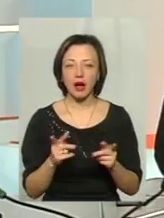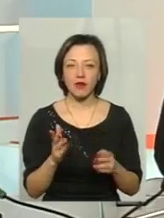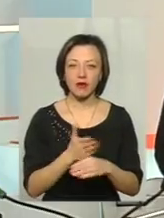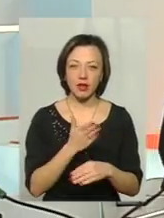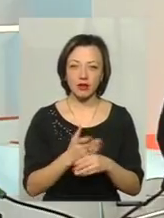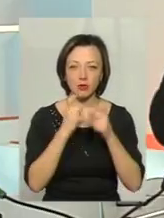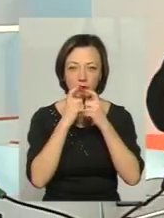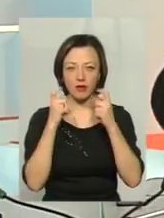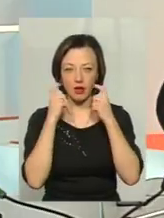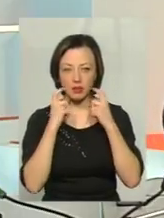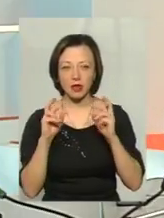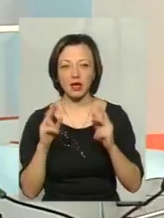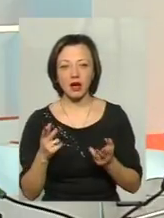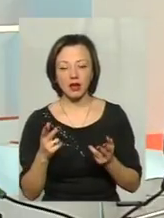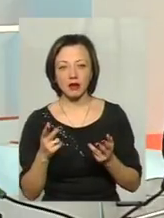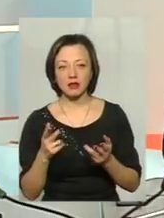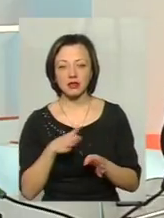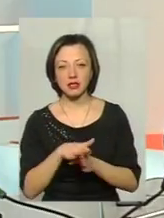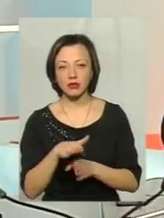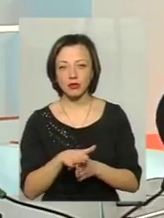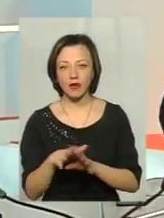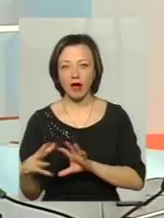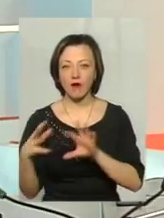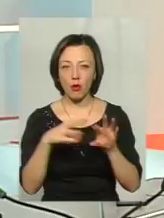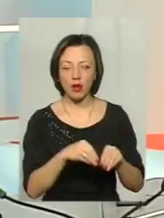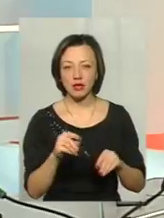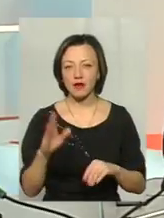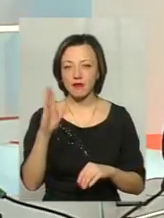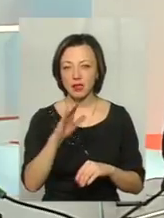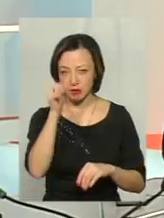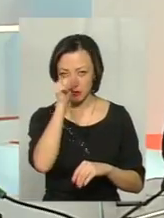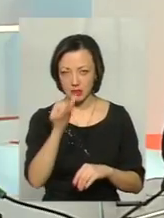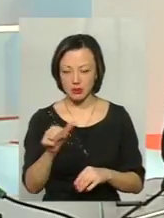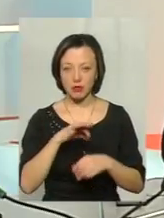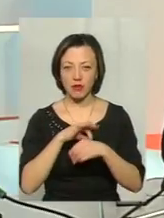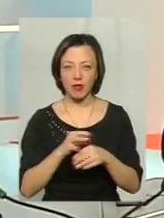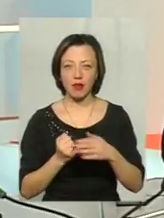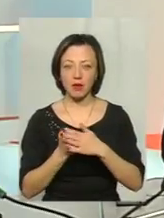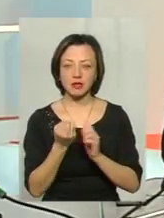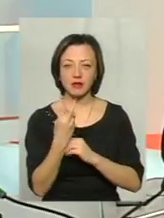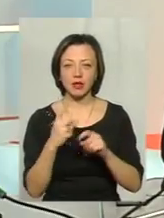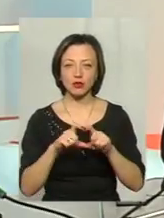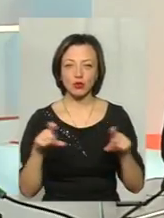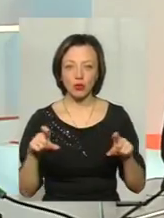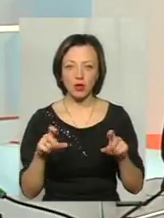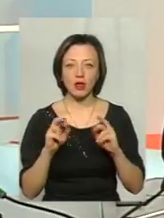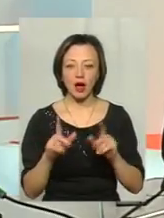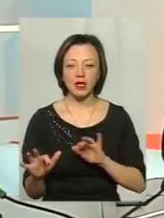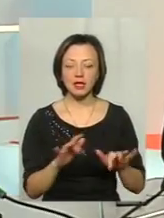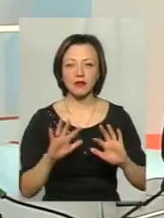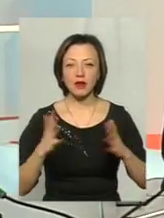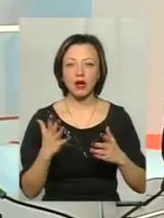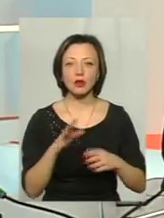виготовити варномарлю, як здійснювати евакуацію. Ми навіть в вересні місяці провели на базі 12 школи, як діяти в